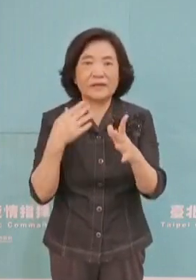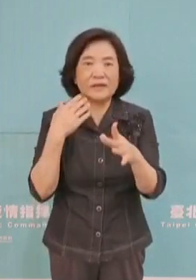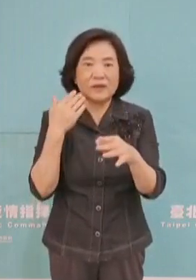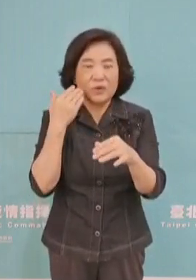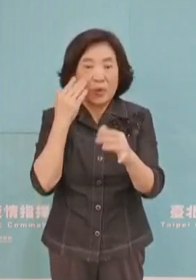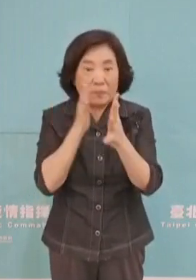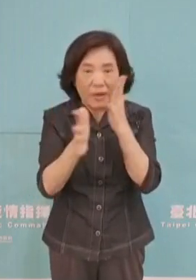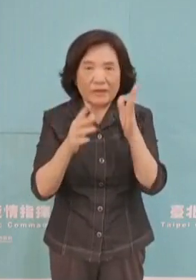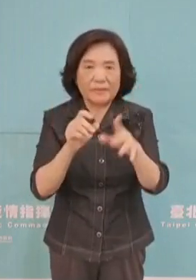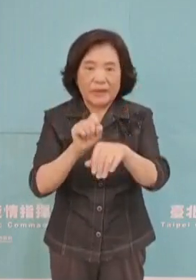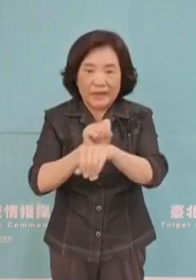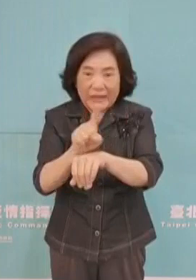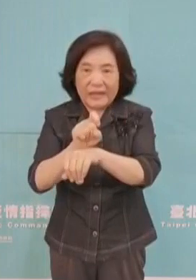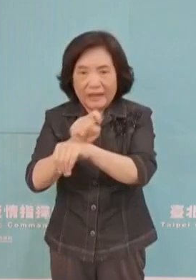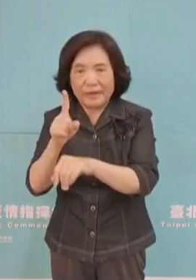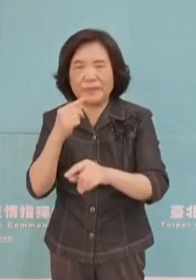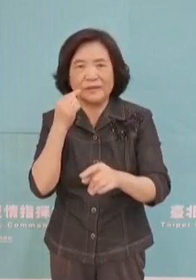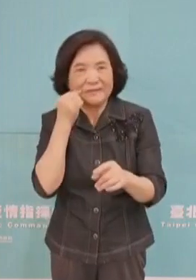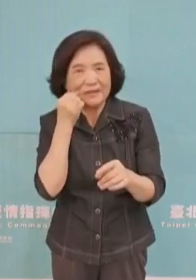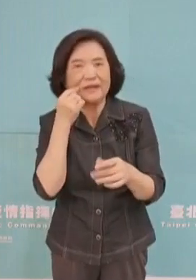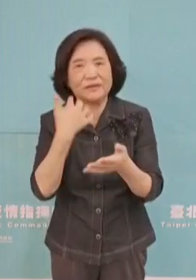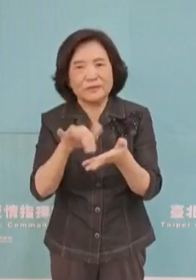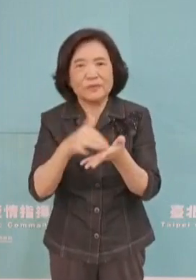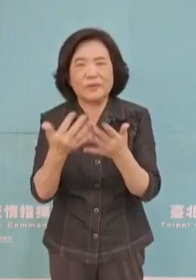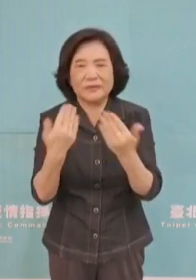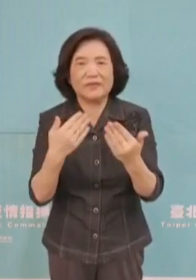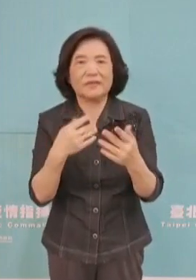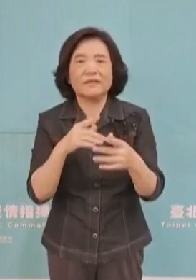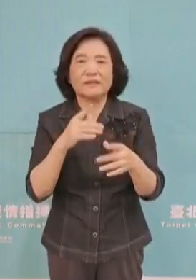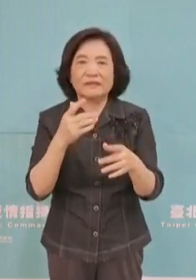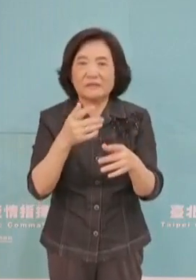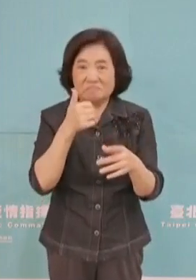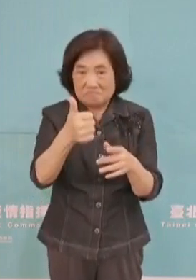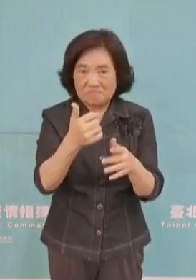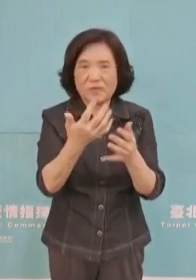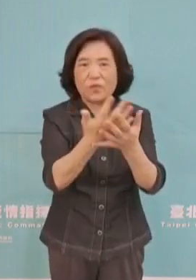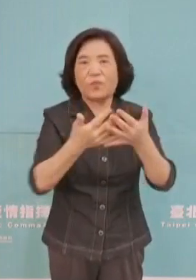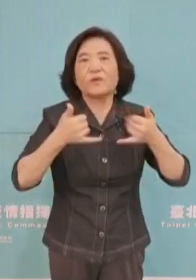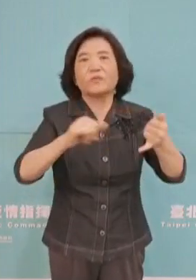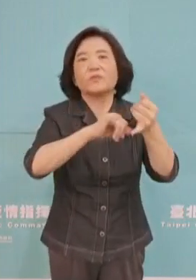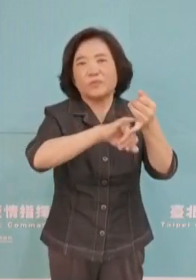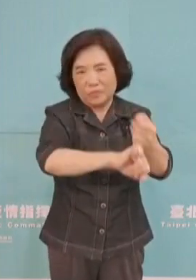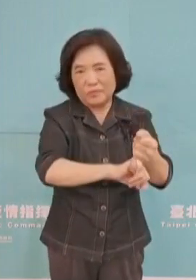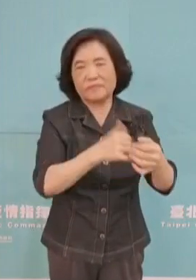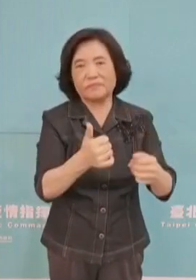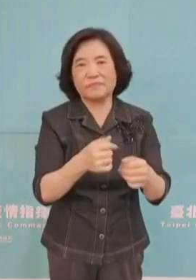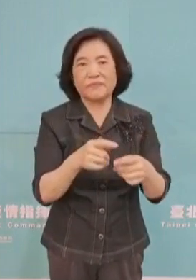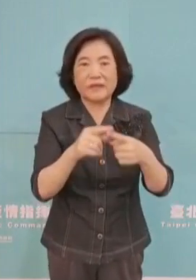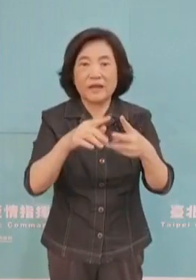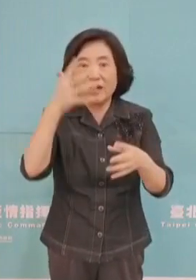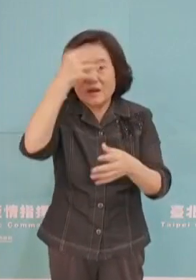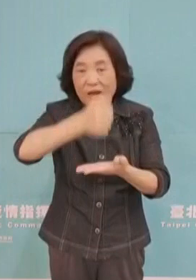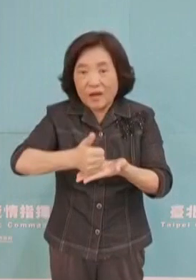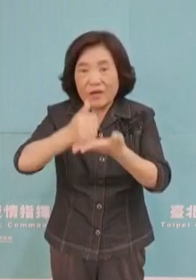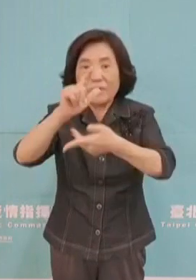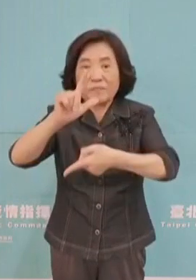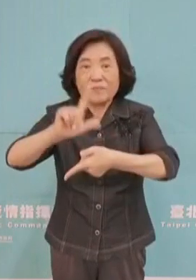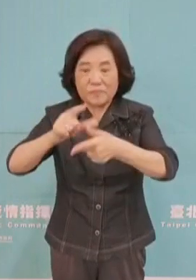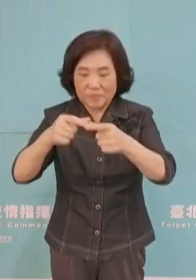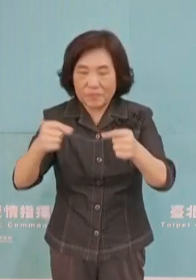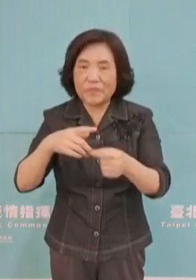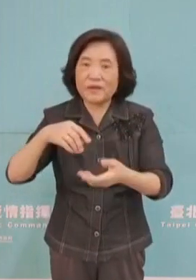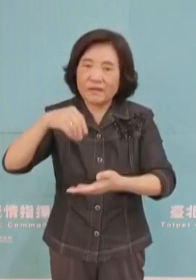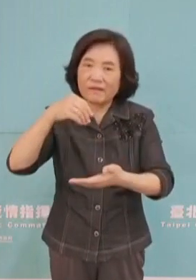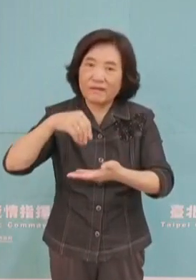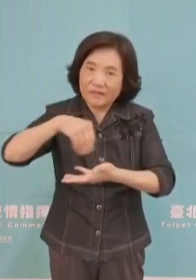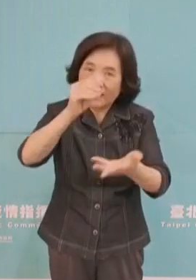切割了，就比较困难，因为我们不知道，比较难预测，所以尽量用预约的。还有哈，有健保卡、爱心卡就带来，你知道哈，